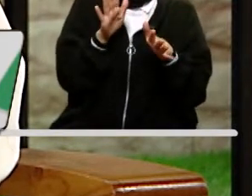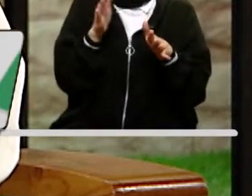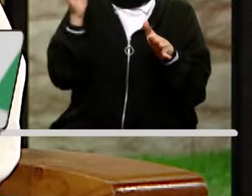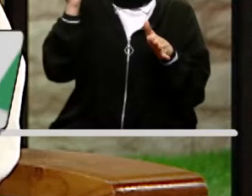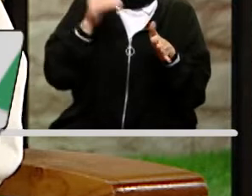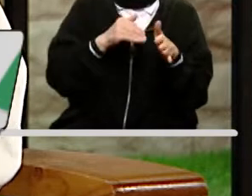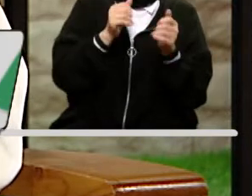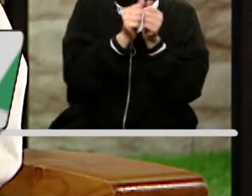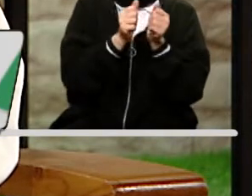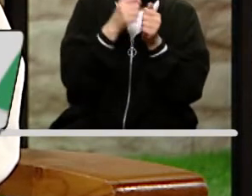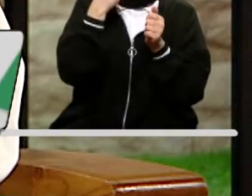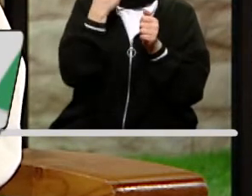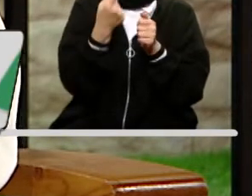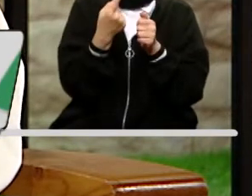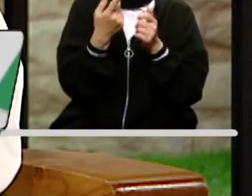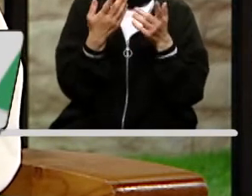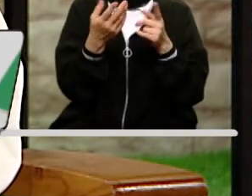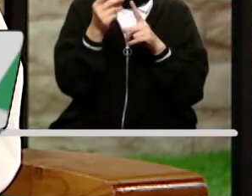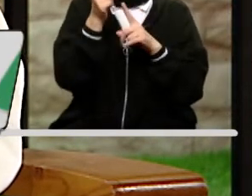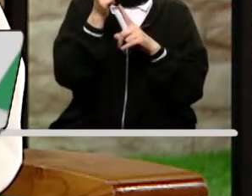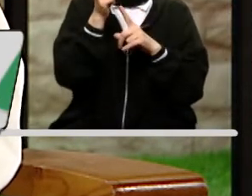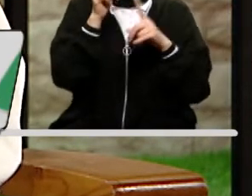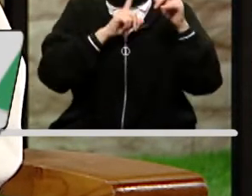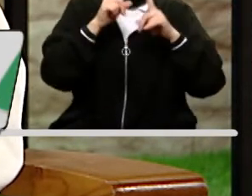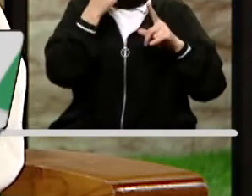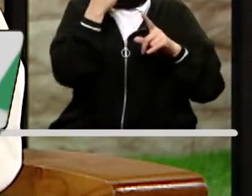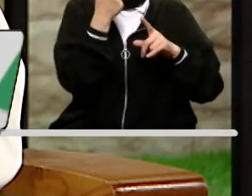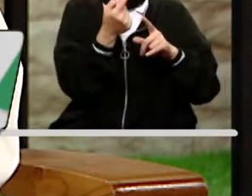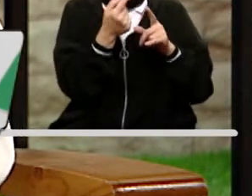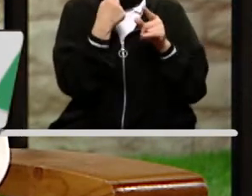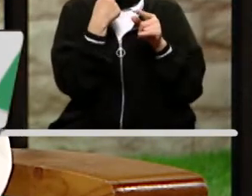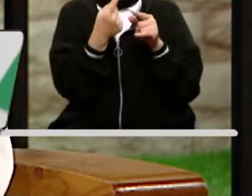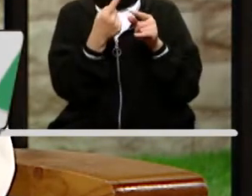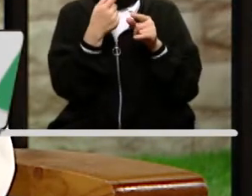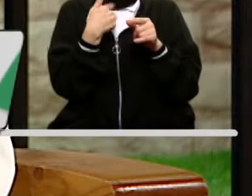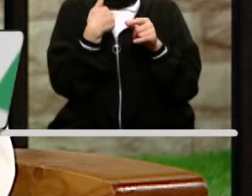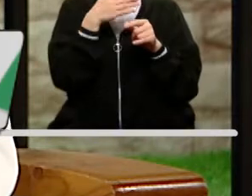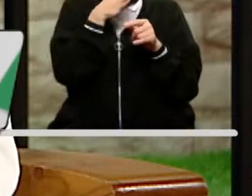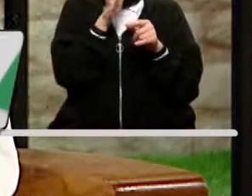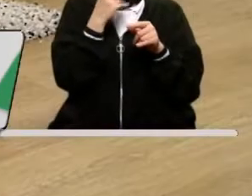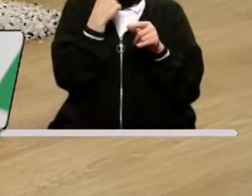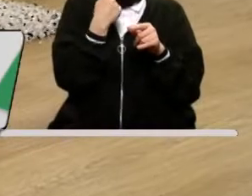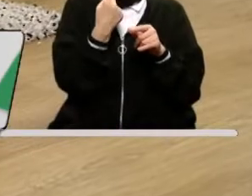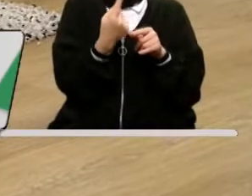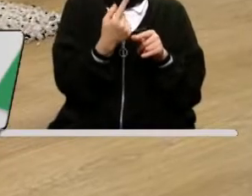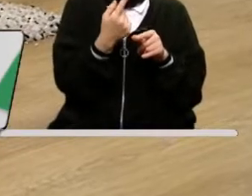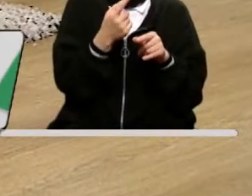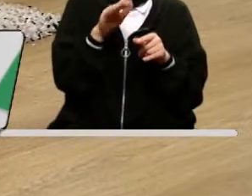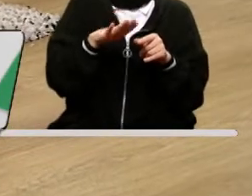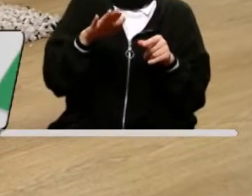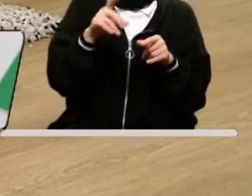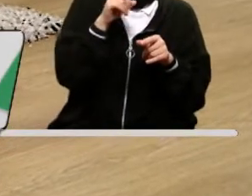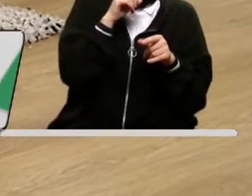elimizin altında. Yazıyoruz Google amcaya, o bize söylüyor. Yani bilmiyorum demekte yanlış hiçbir şey yok. Çocuğa yanlış bir cevap